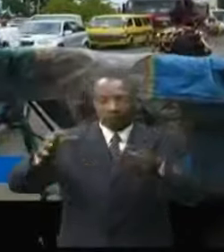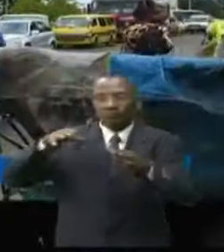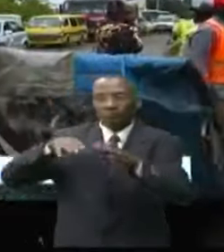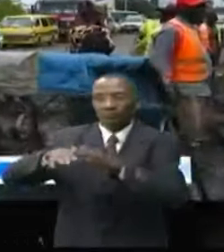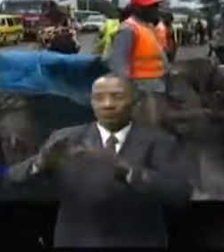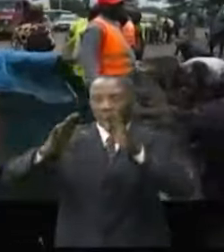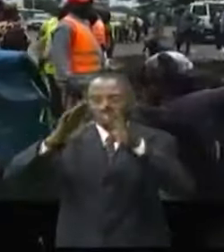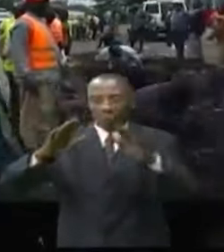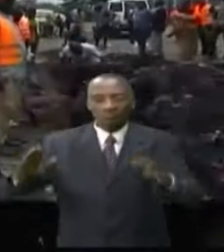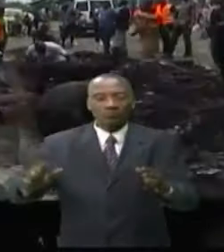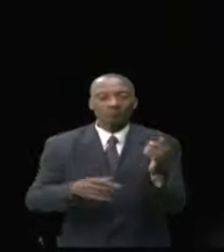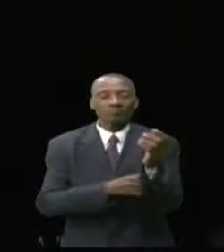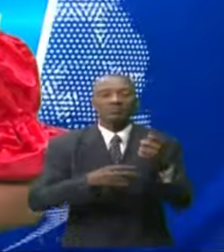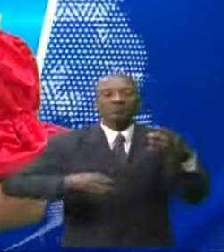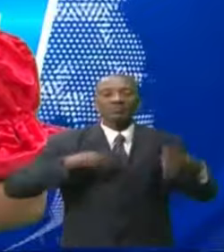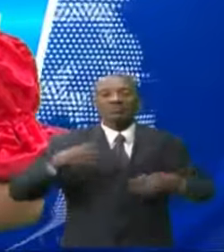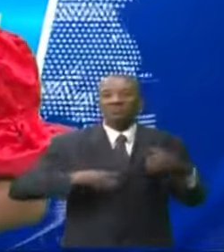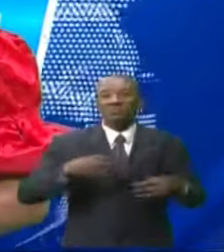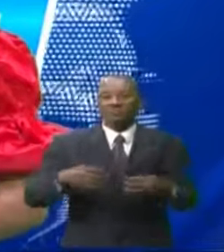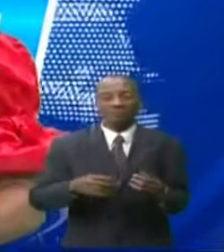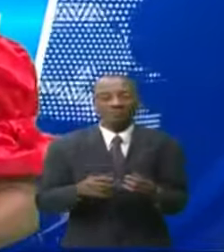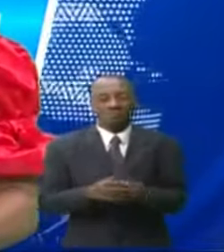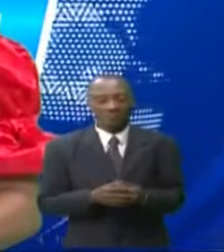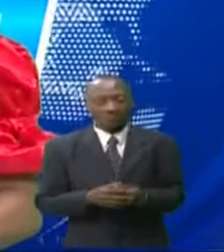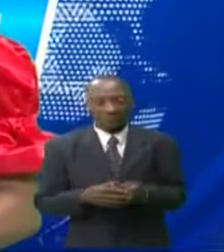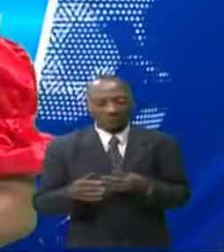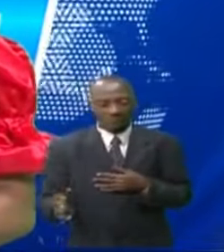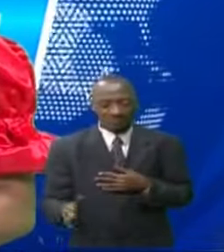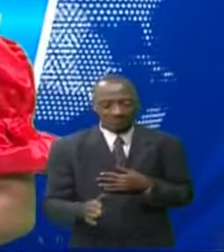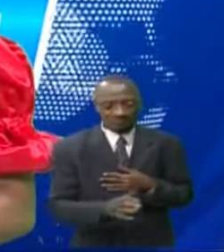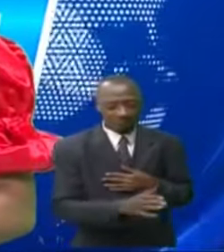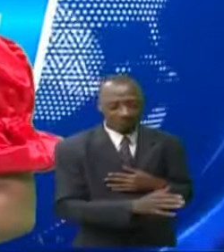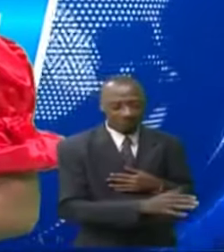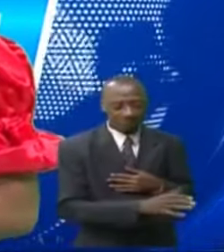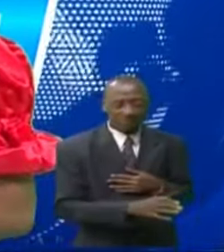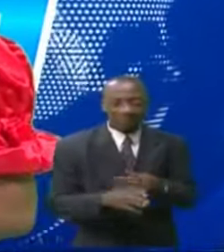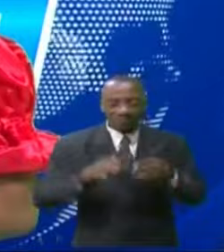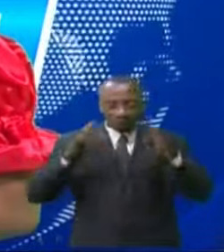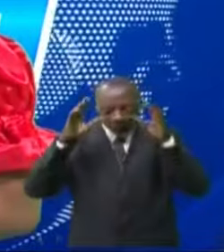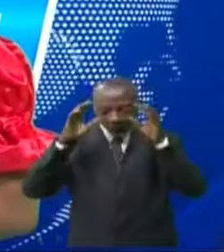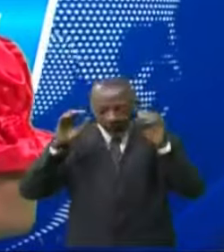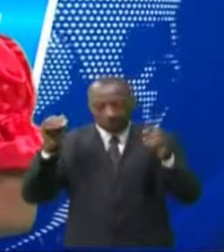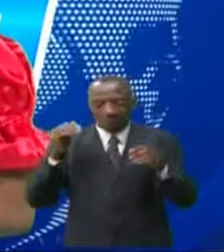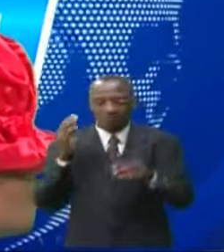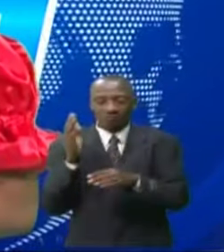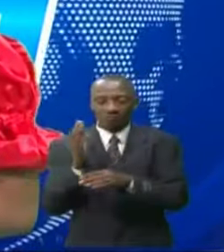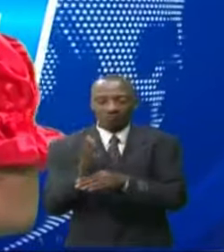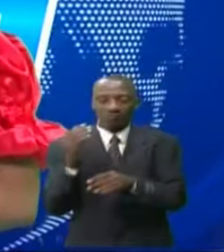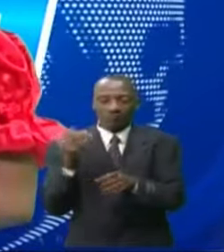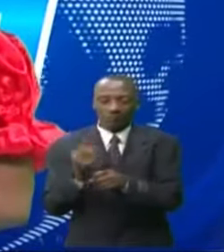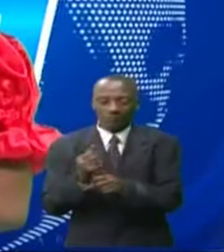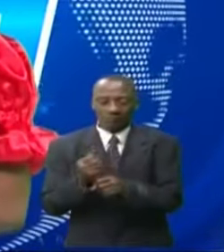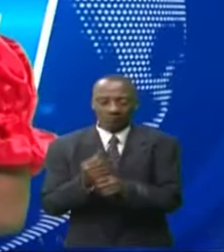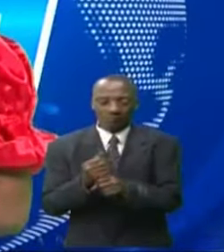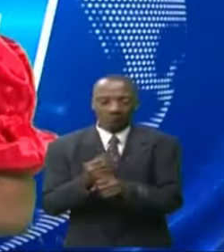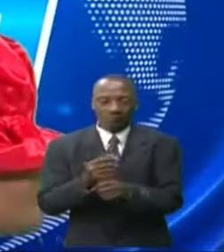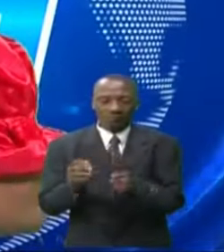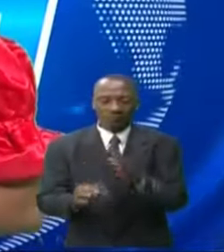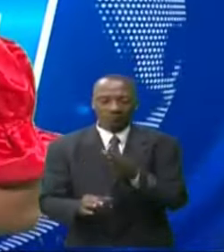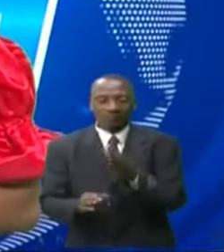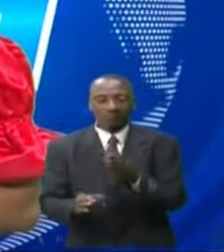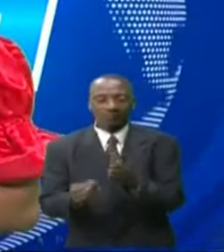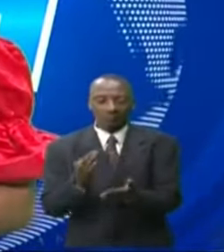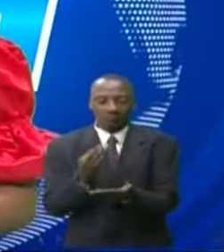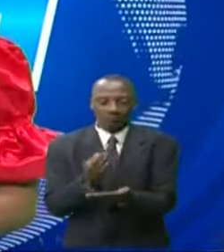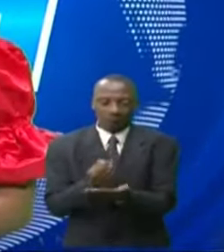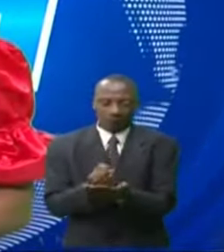et sociale le président du conseil d'administration du fond de promotion culturelle a effectué une visite